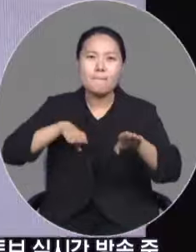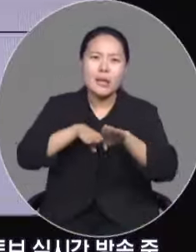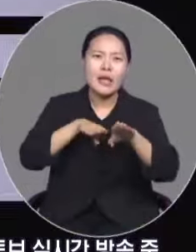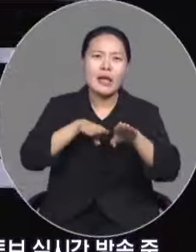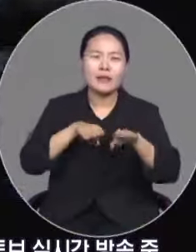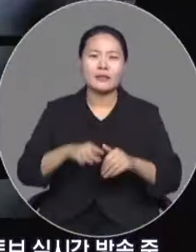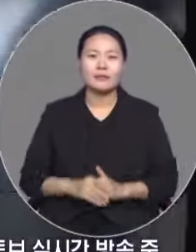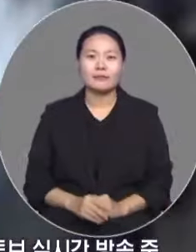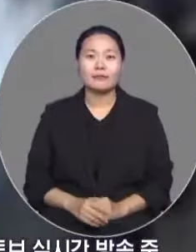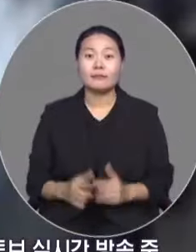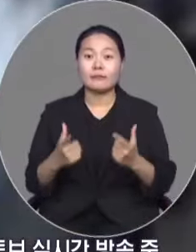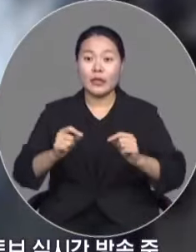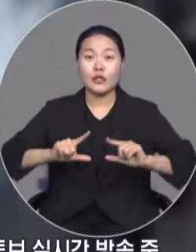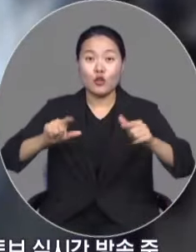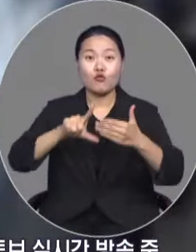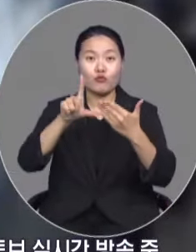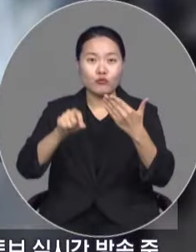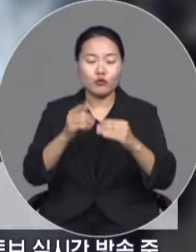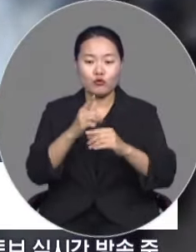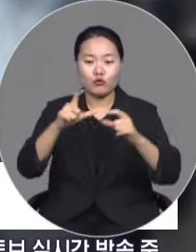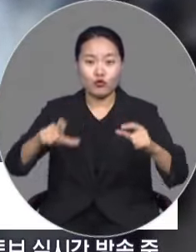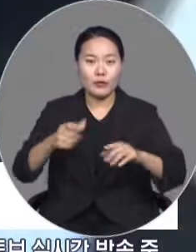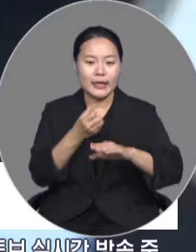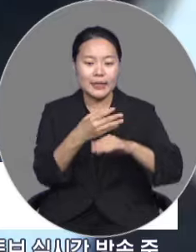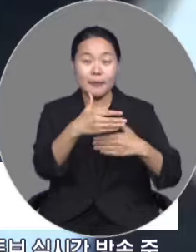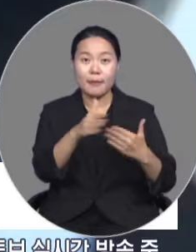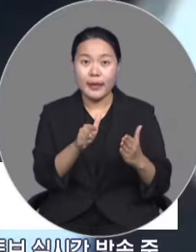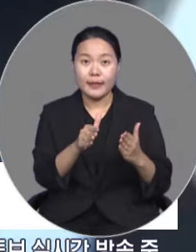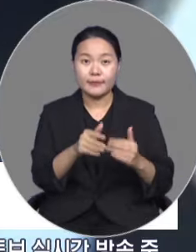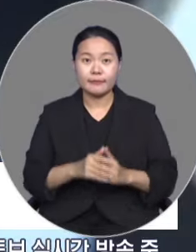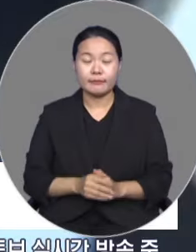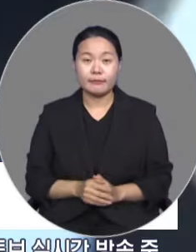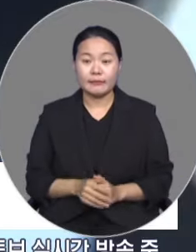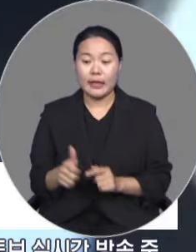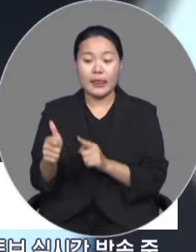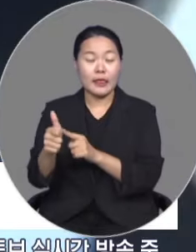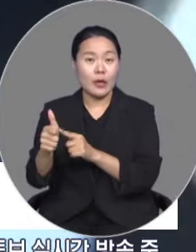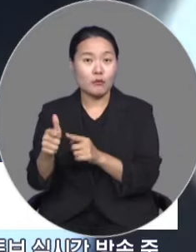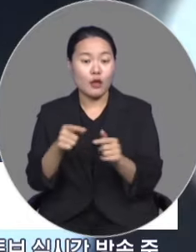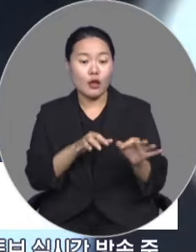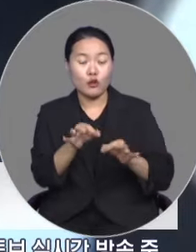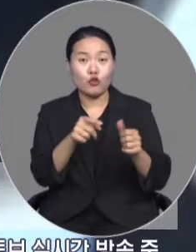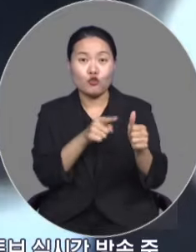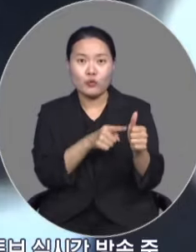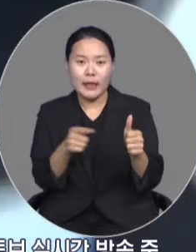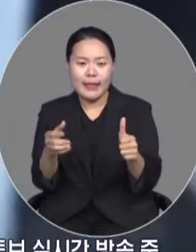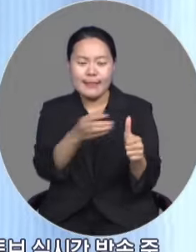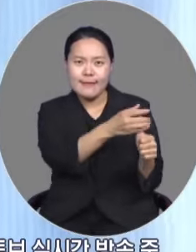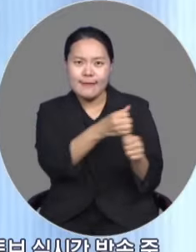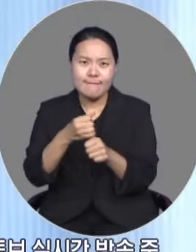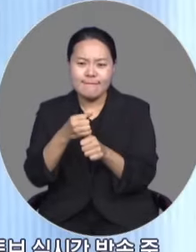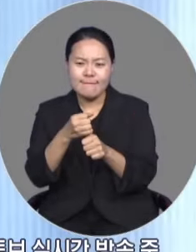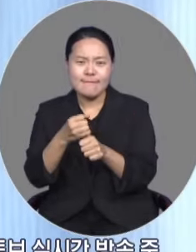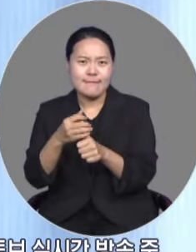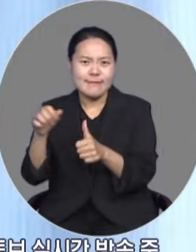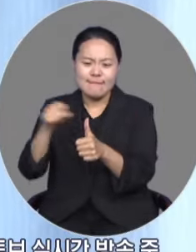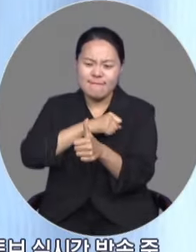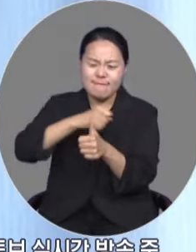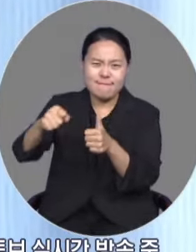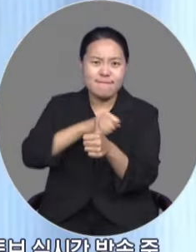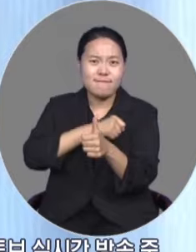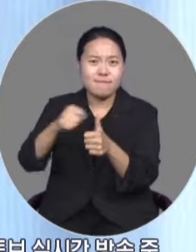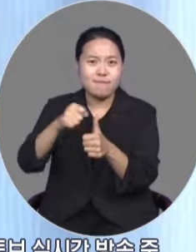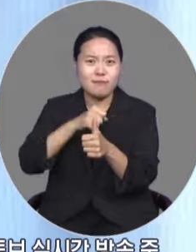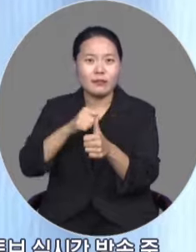냈습니다. 같은 해 9월 중구의 한 금은방 한 남성이 가게 주인을 안쪽으로 끌고 가더니